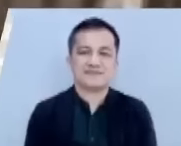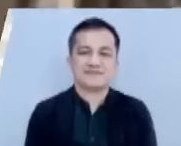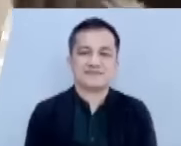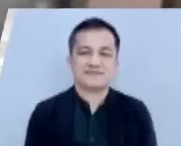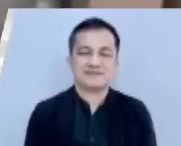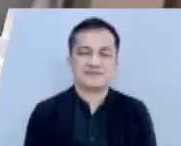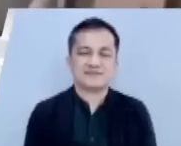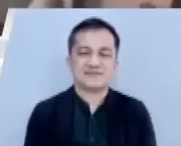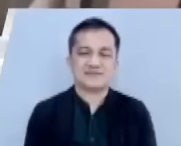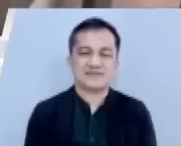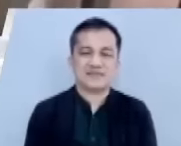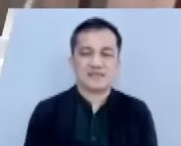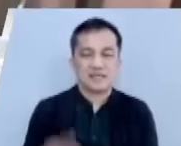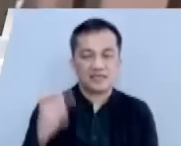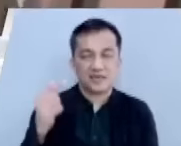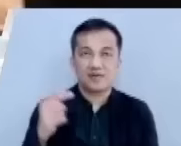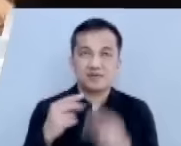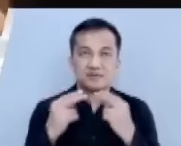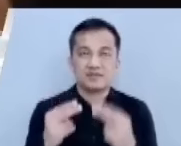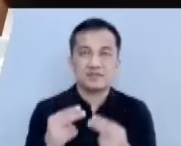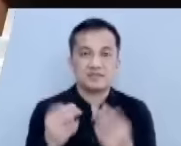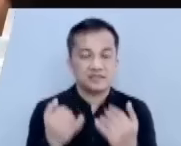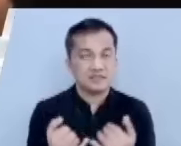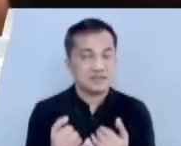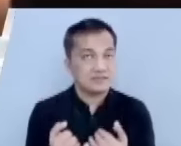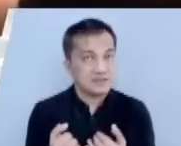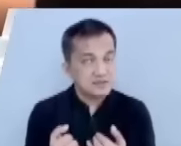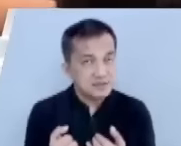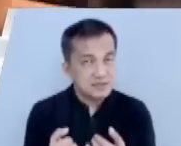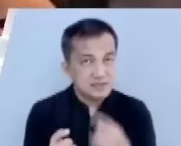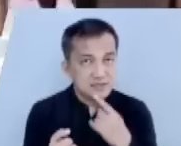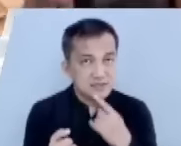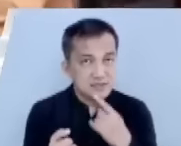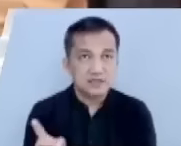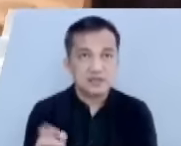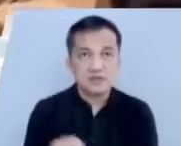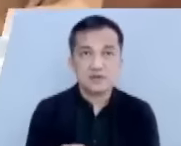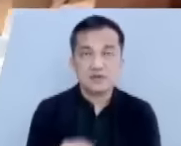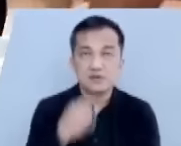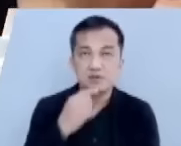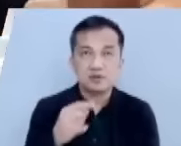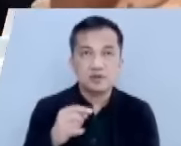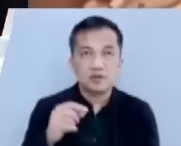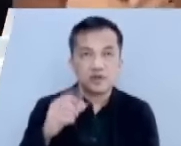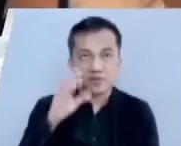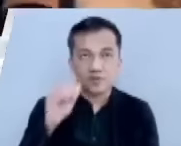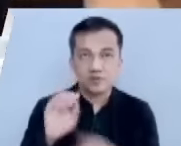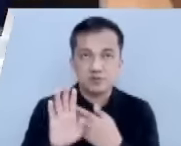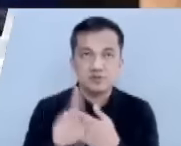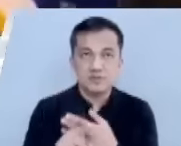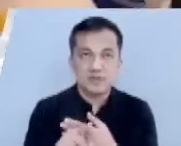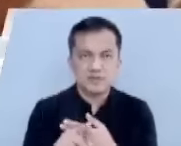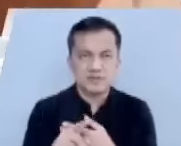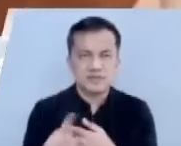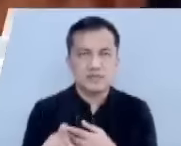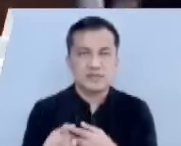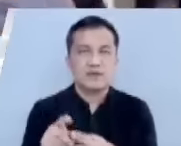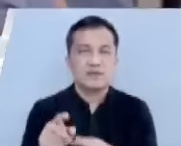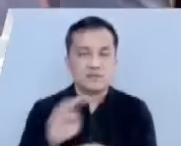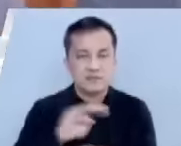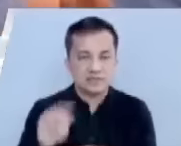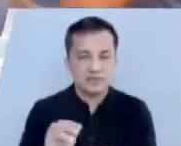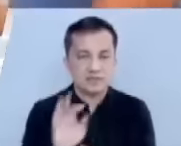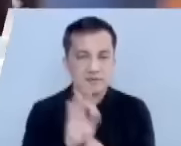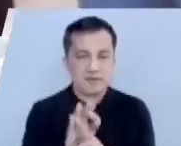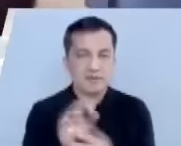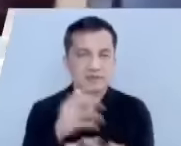K-pop news naman! Today is destined! The NHYPEN boys are back in Manila para sa kanilang fan meeting tonight. Airport